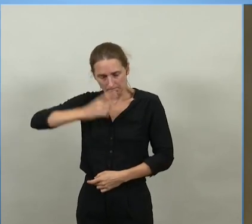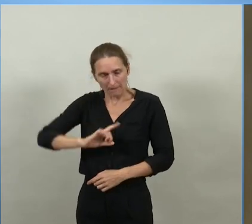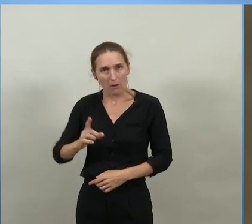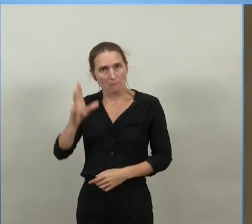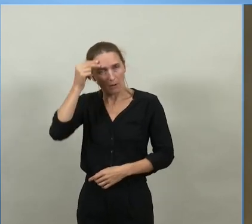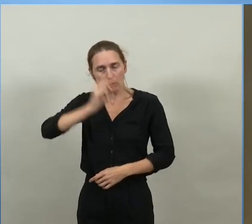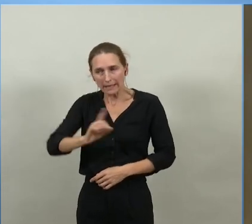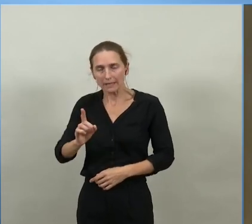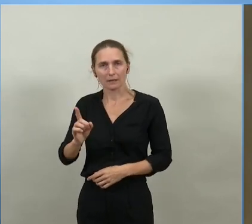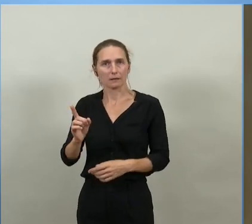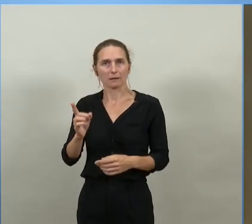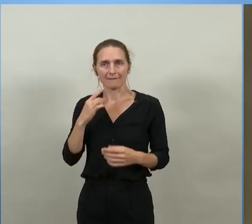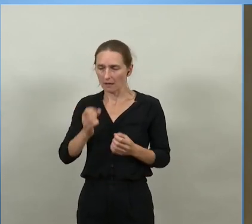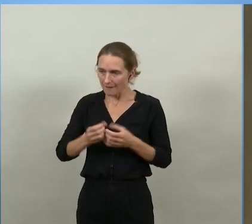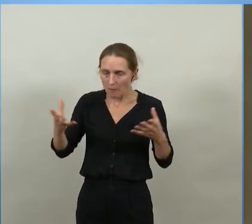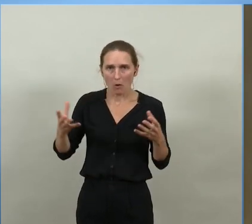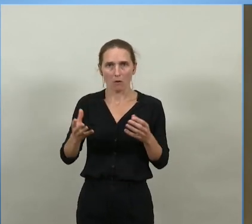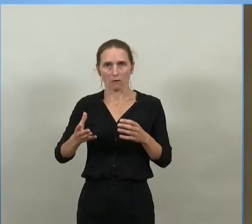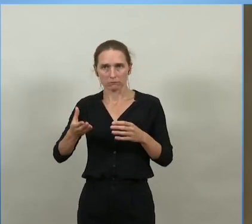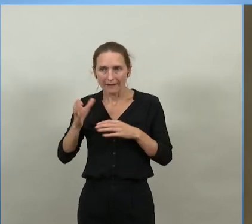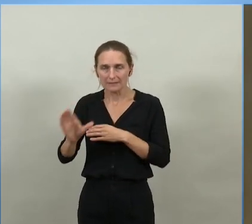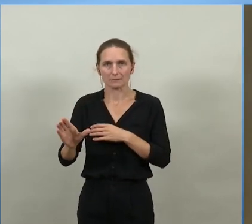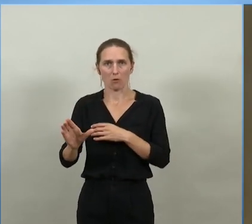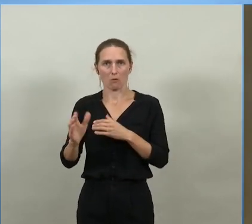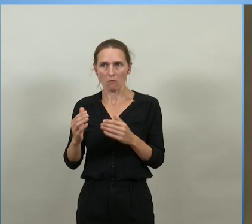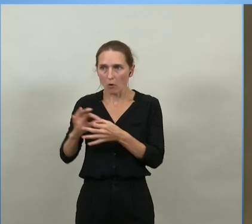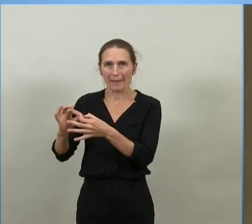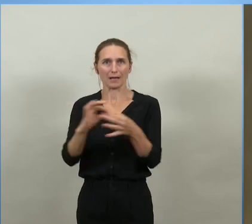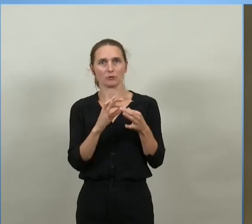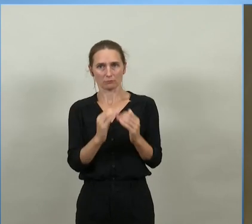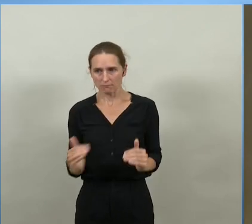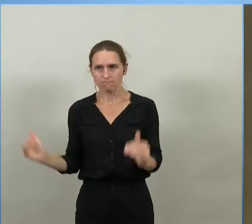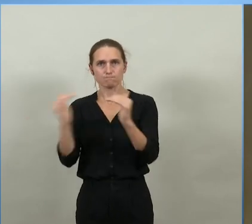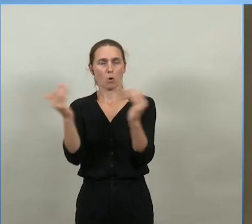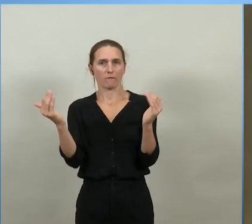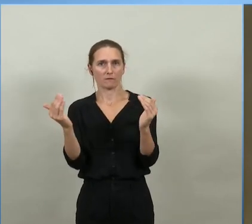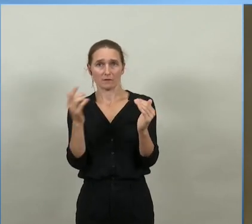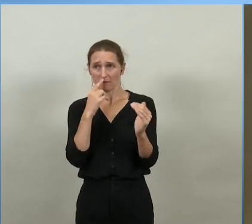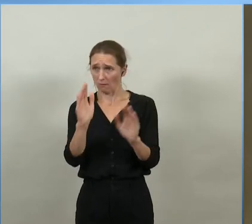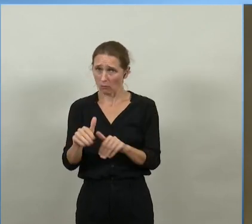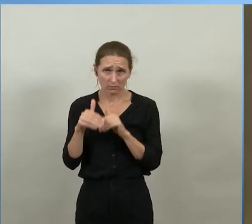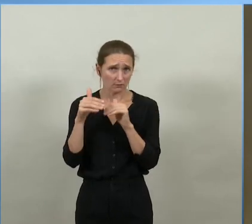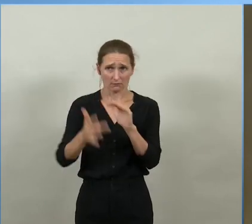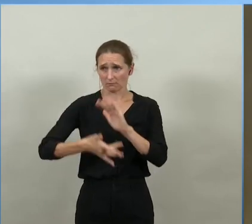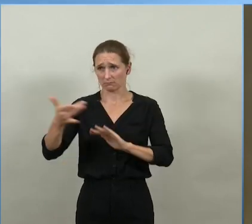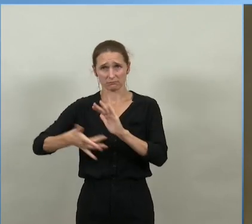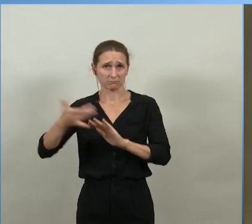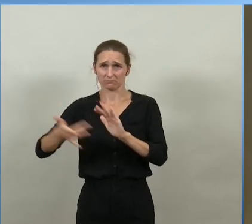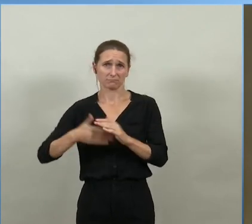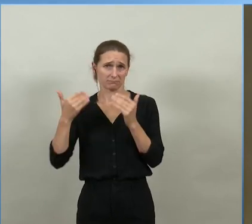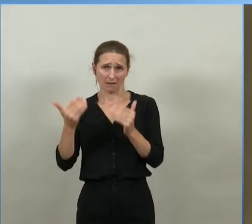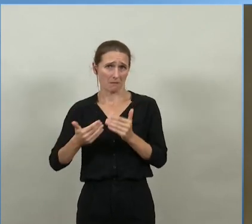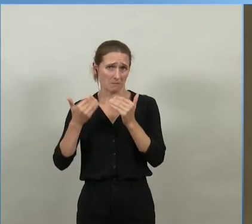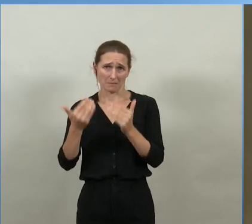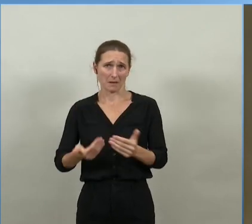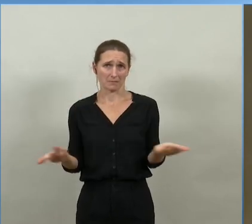coopération he d'égal à égal les choses ne pourront que continuer et se poursuivre on le voit bien depuis des années